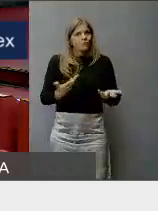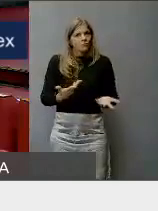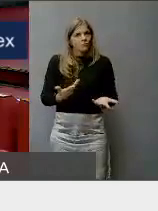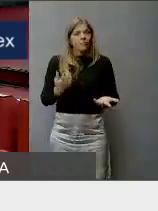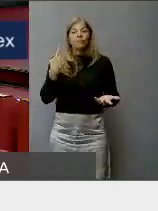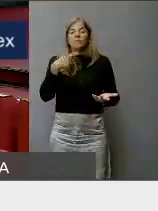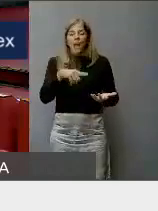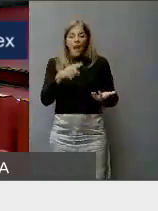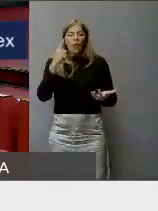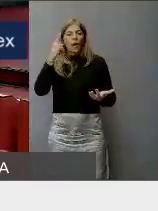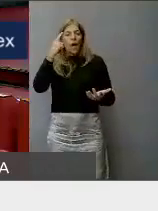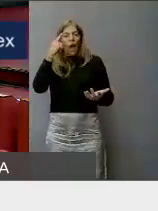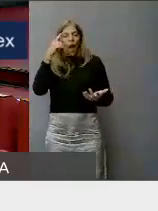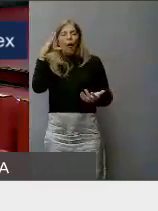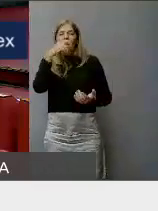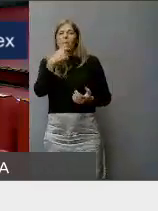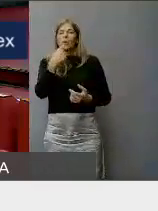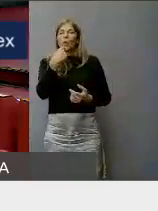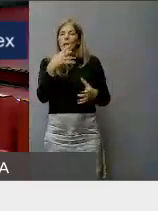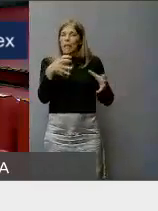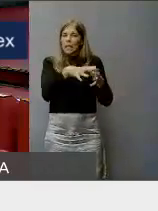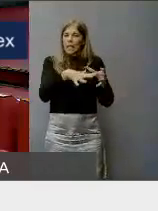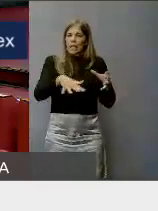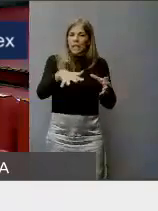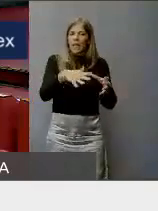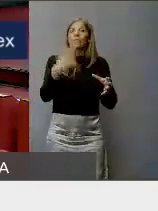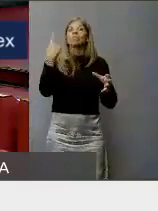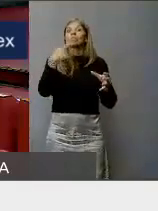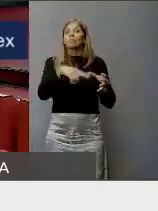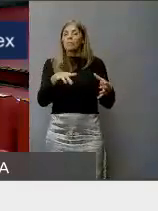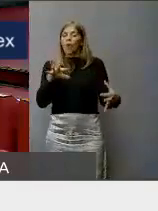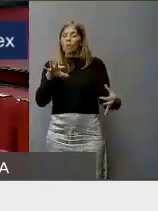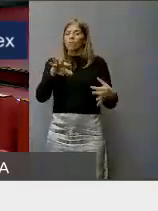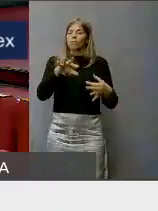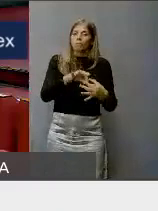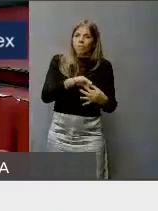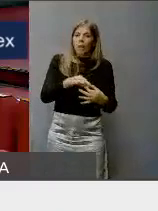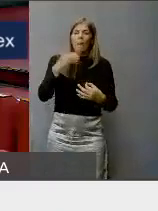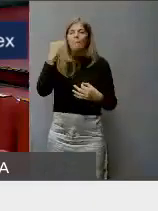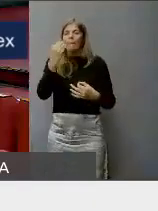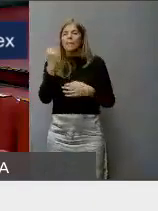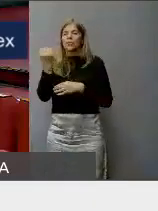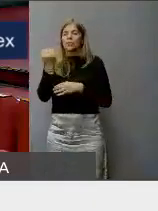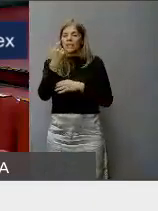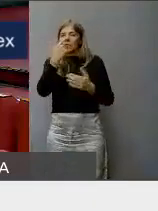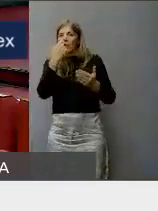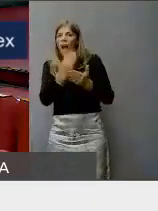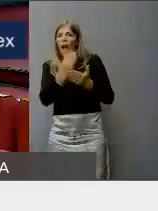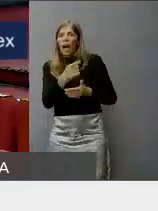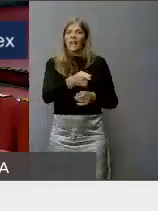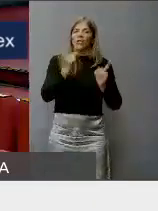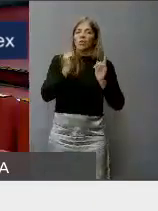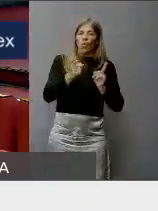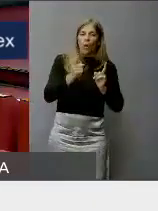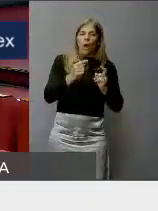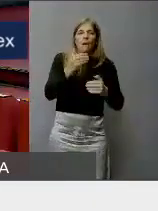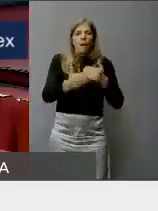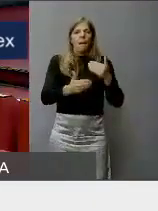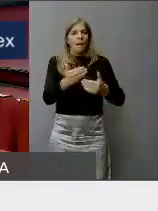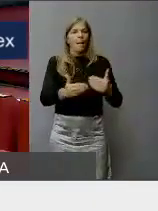a quelle persone allora li penso a dei criteri che permettano a quelle persone di entrare nel sistema dei servizi